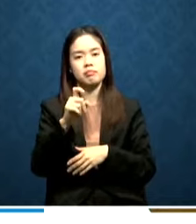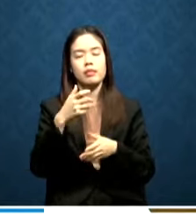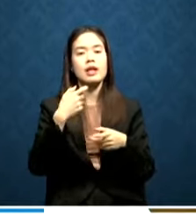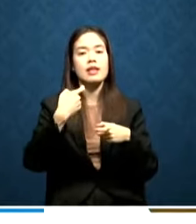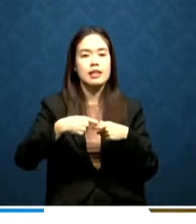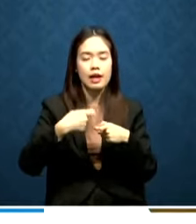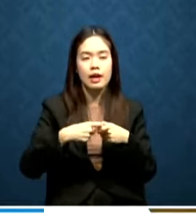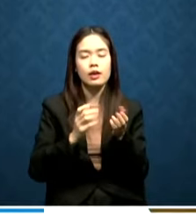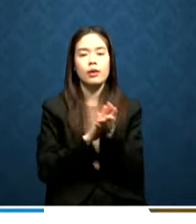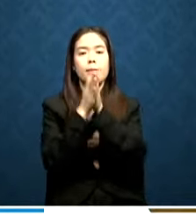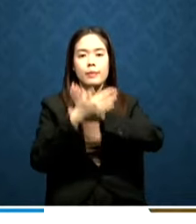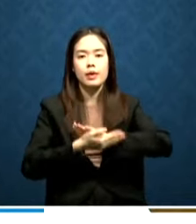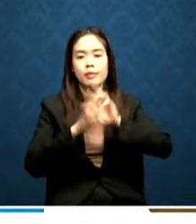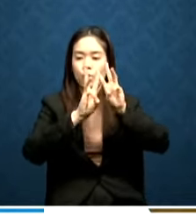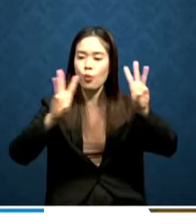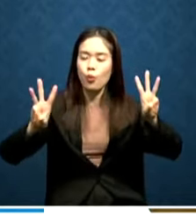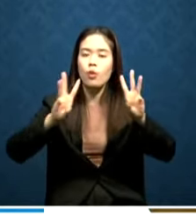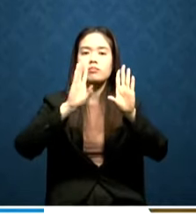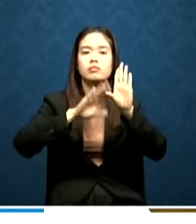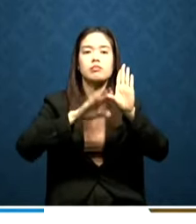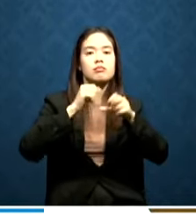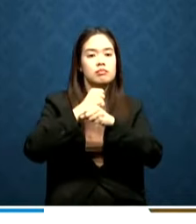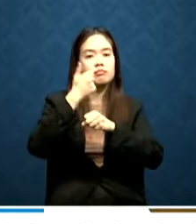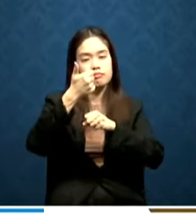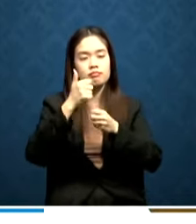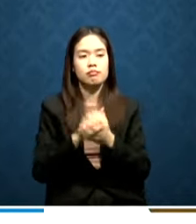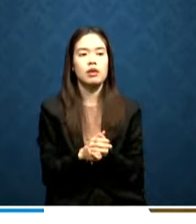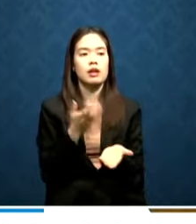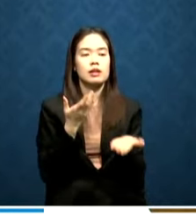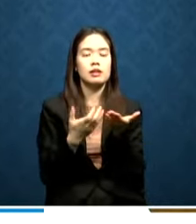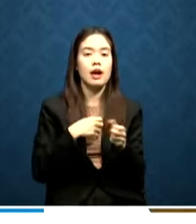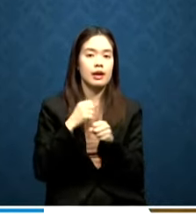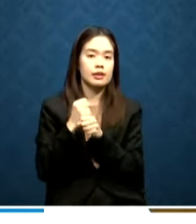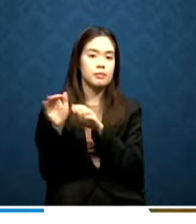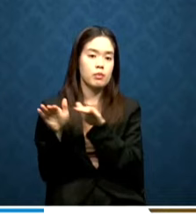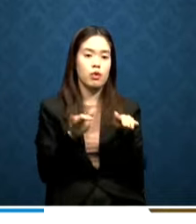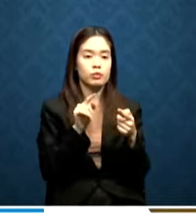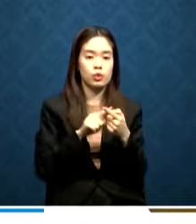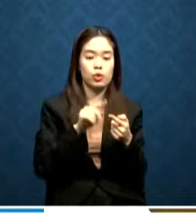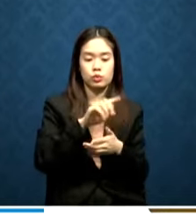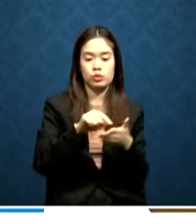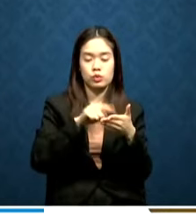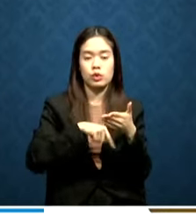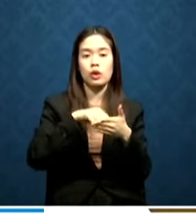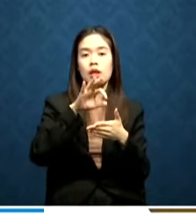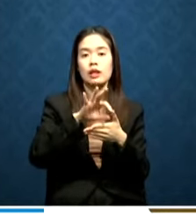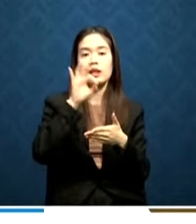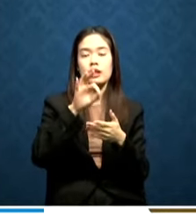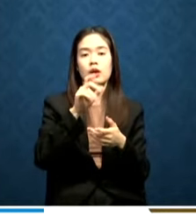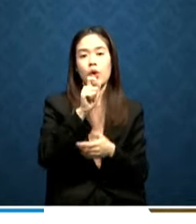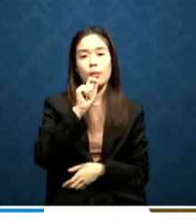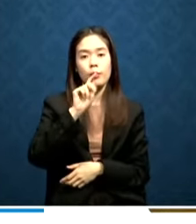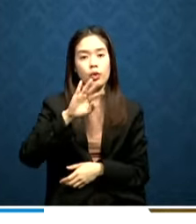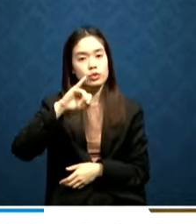แถมมีการแก้ไขไปว่าให้ไปพร้อมกับการเลือกตั้งท้องถิ่นหรือการเลือกตั้งสภาสมาชิกสภาผู้แทน